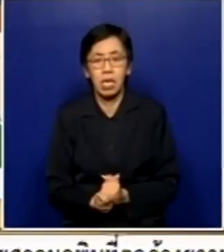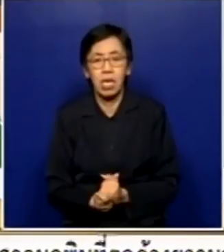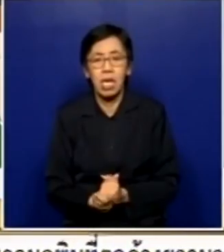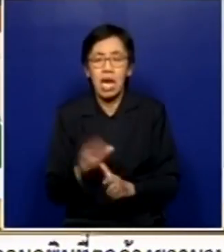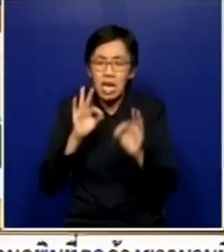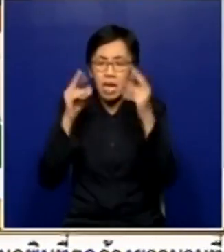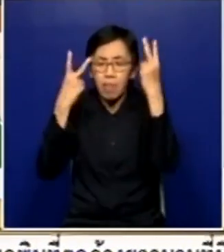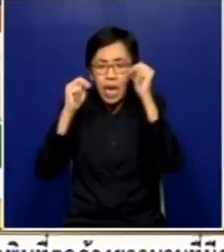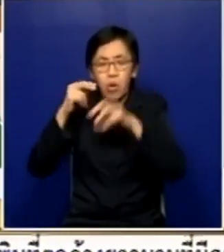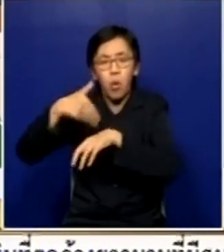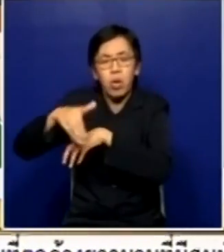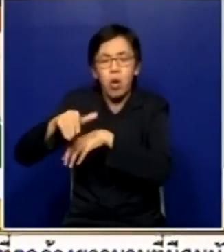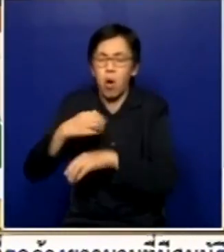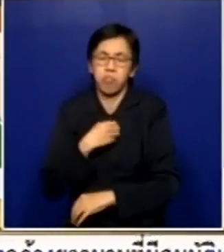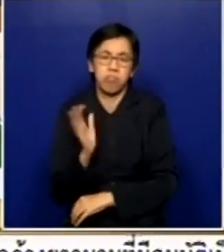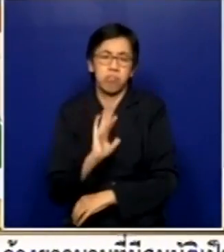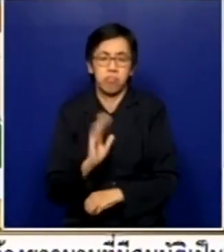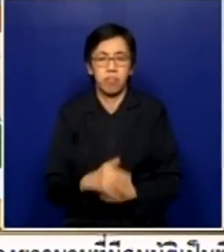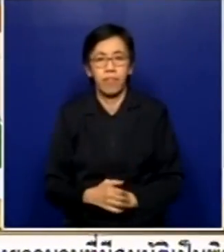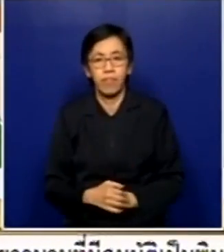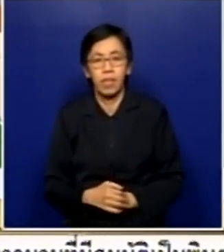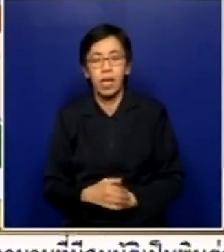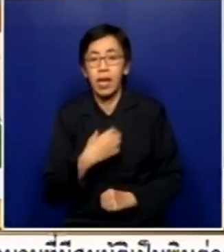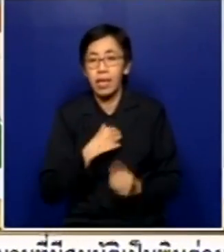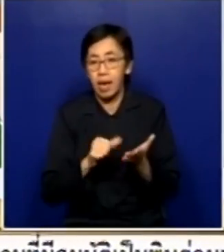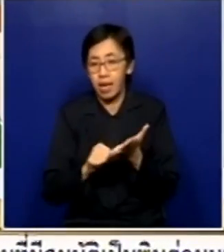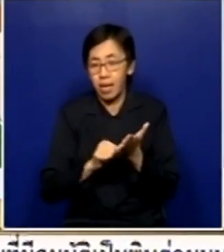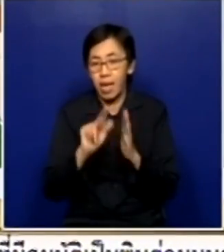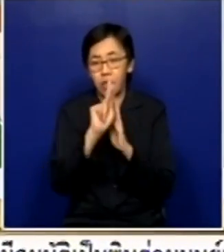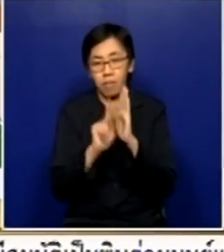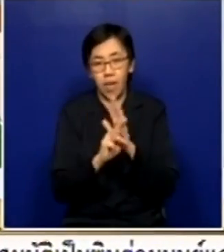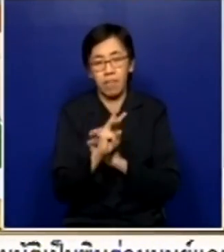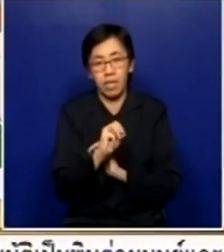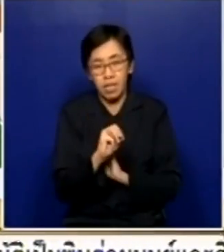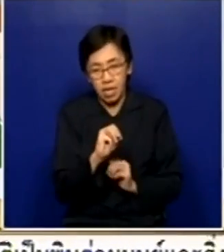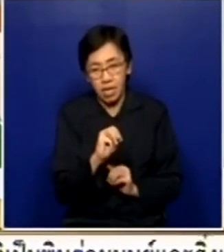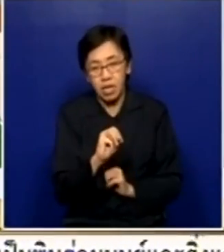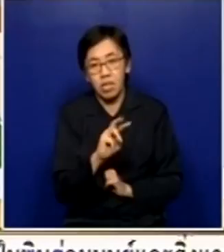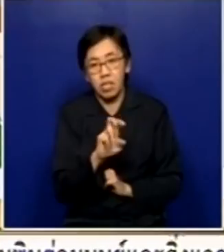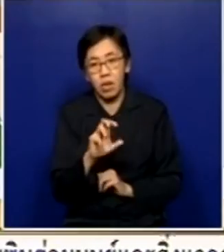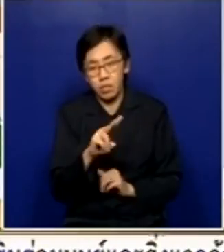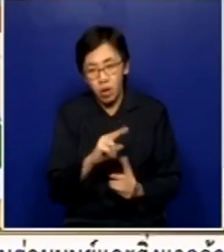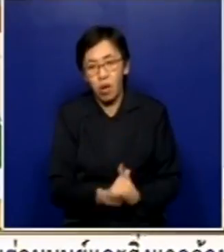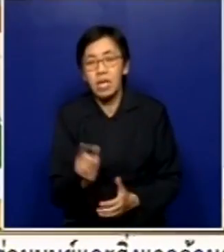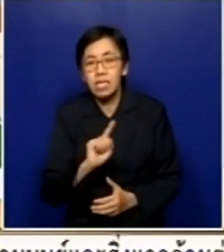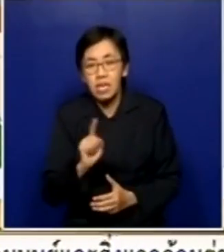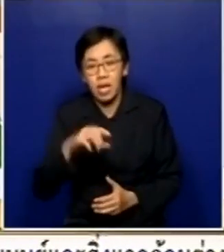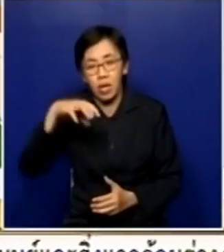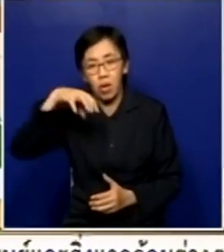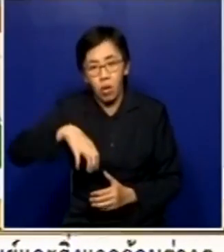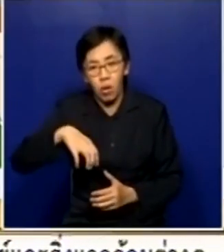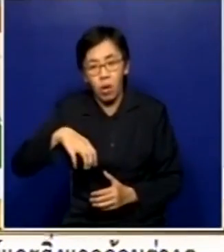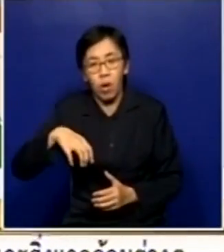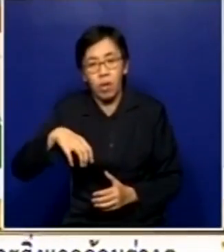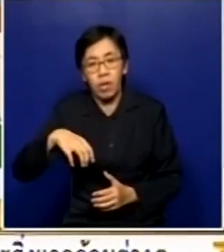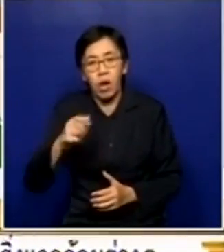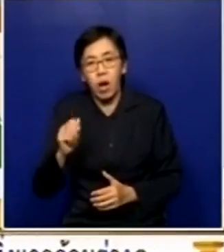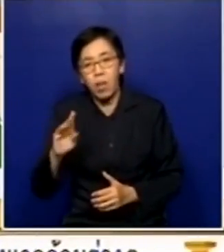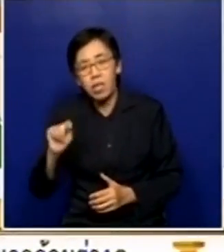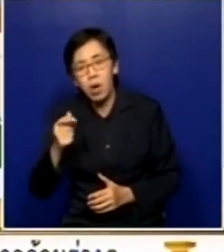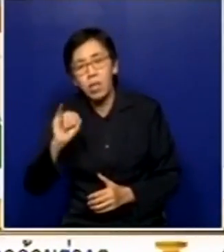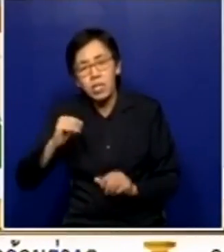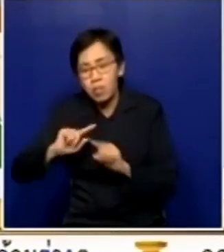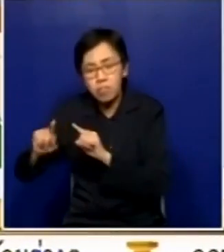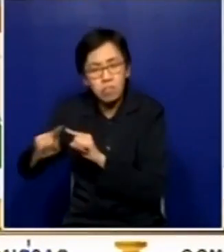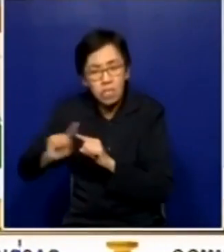ทางนายกคนนอกข้อเสนอแก้ไขมาตรา 252ที่เปิดทางให้มีผู้บริหารของกรปกครองส่วนท้องถิ่นที่ไม่ต้องมาจากการเลือก